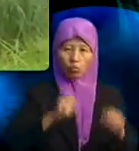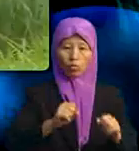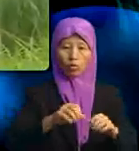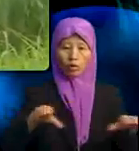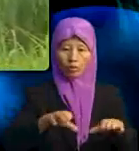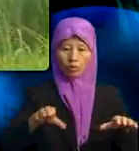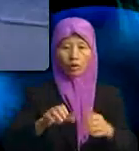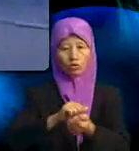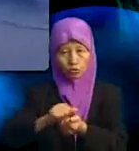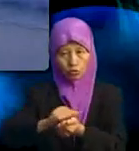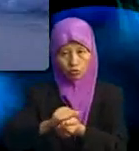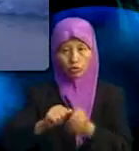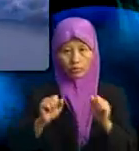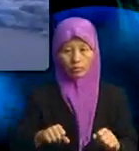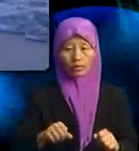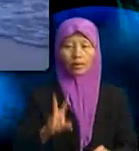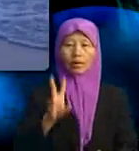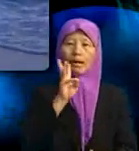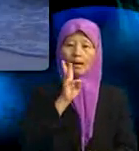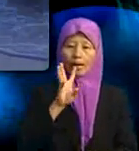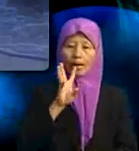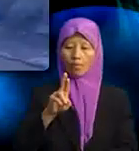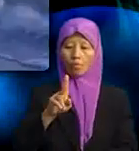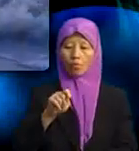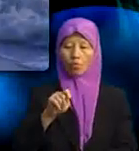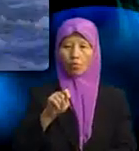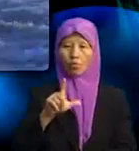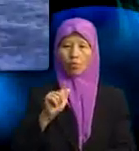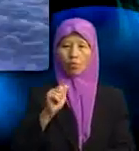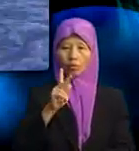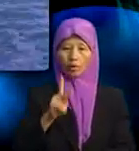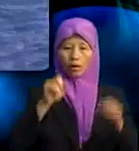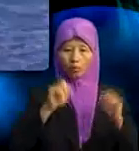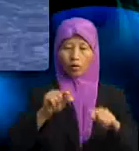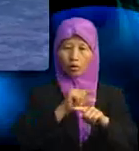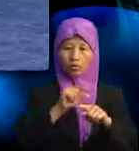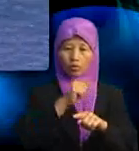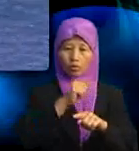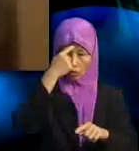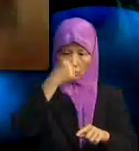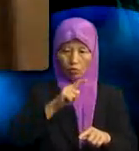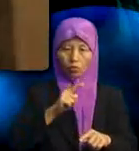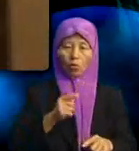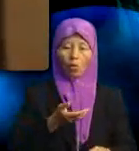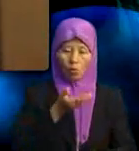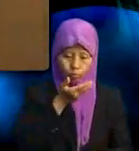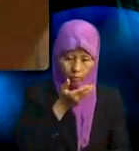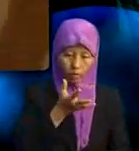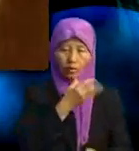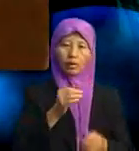diminum dan boleh dibuat bersuci. Air mutlak juga boleh digunakan untuk